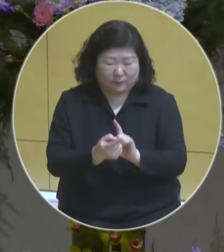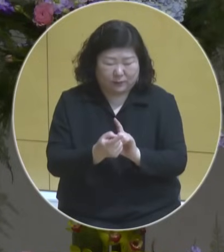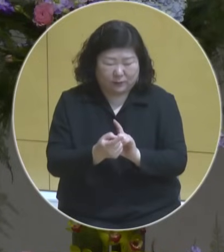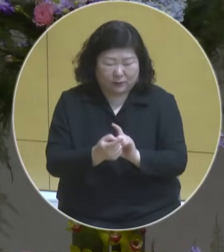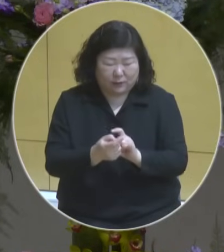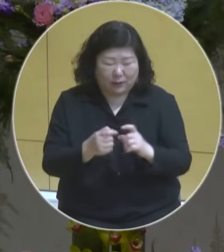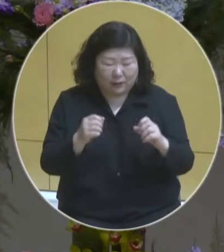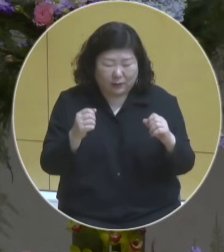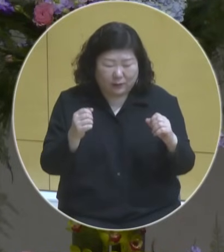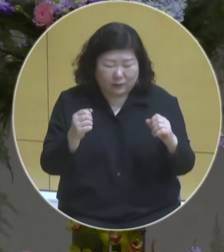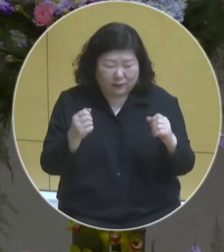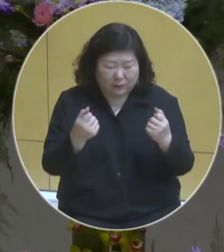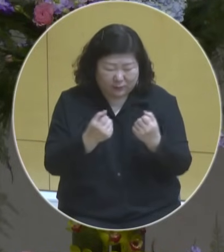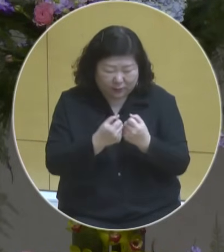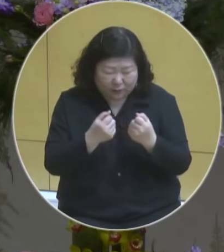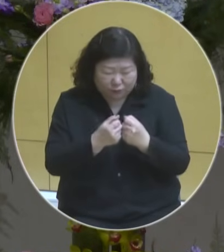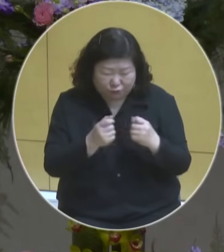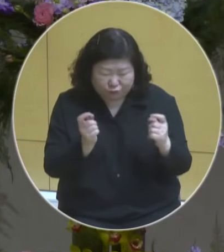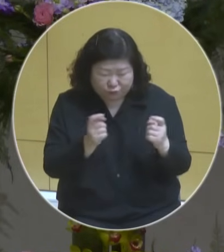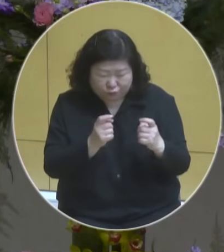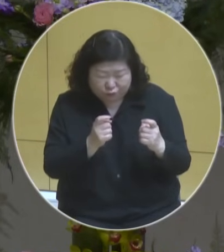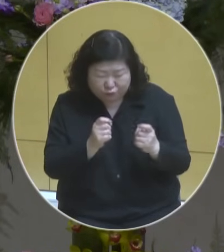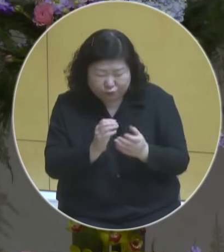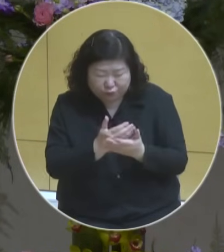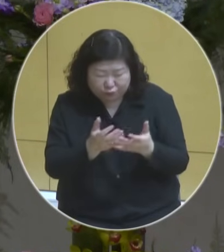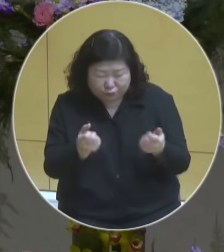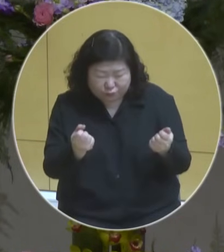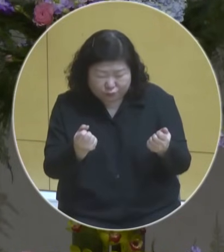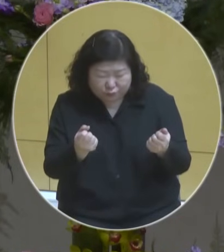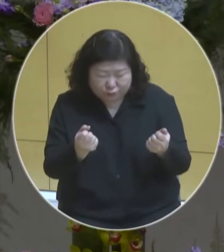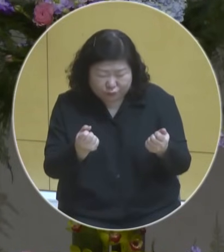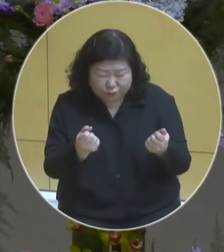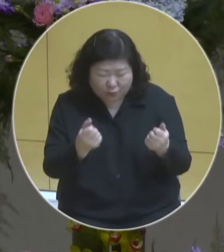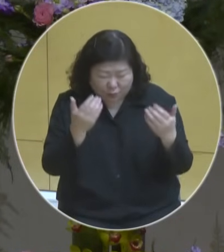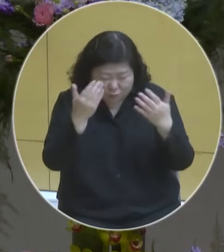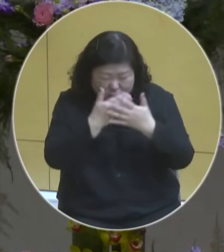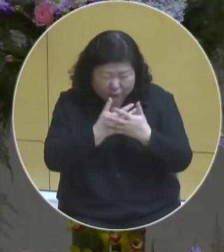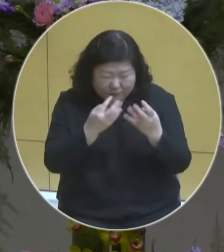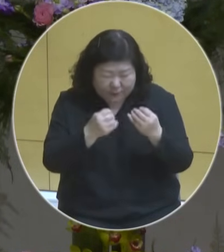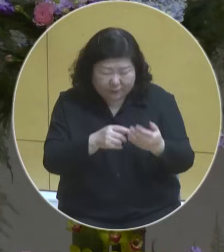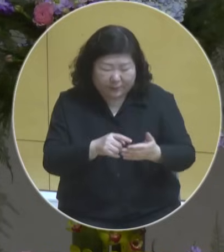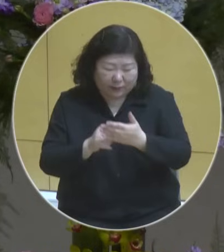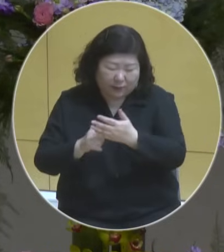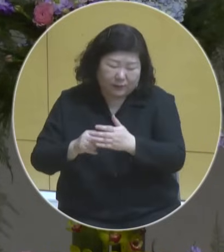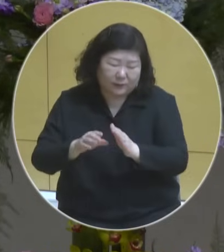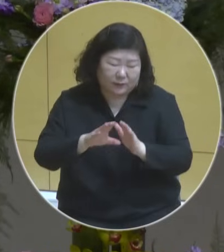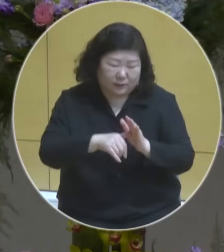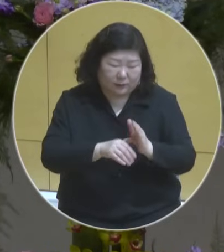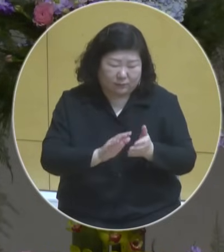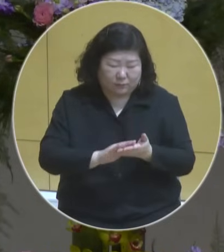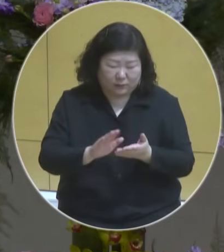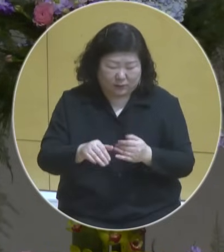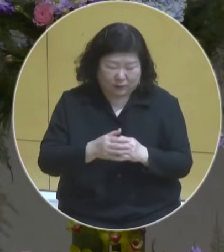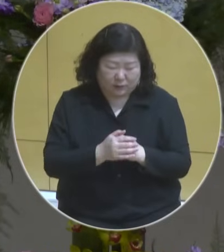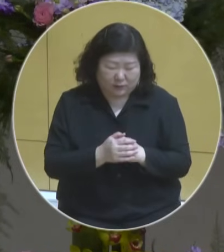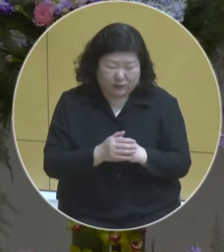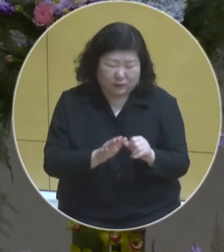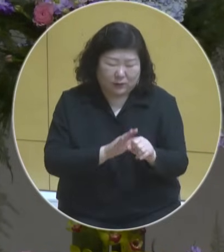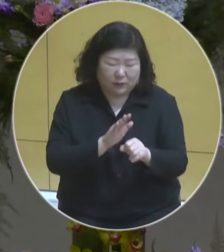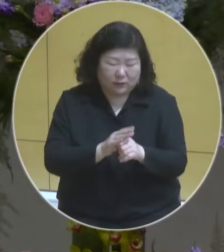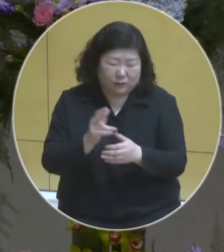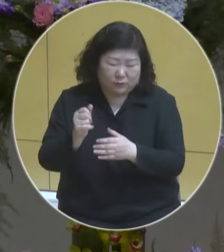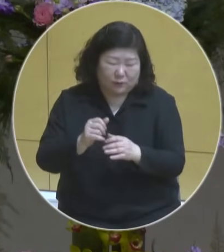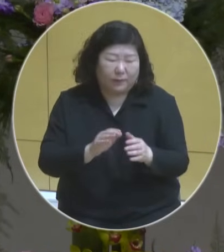다툼과 분열과 어둠이 많이 나타나는 시기가 가정인데 하나님 사랑하는 주의 자녀들 가정 가정을